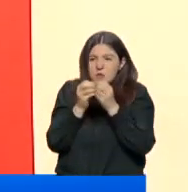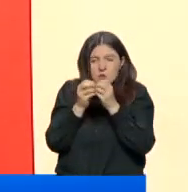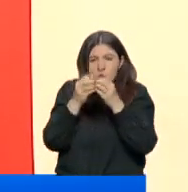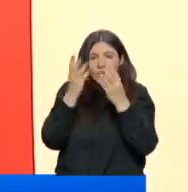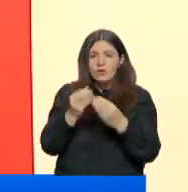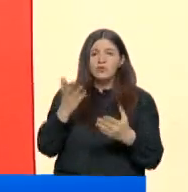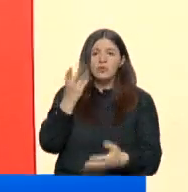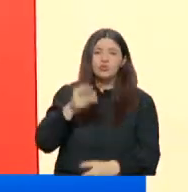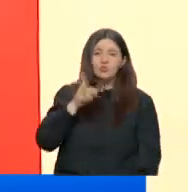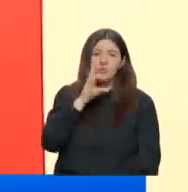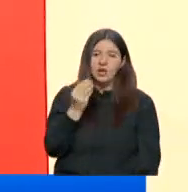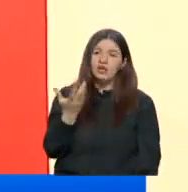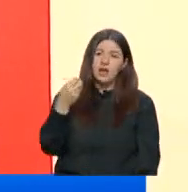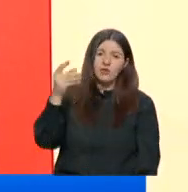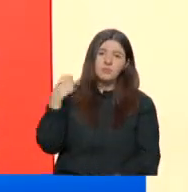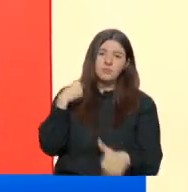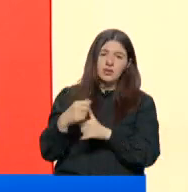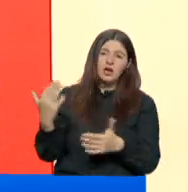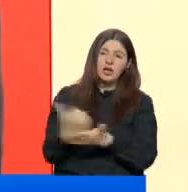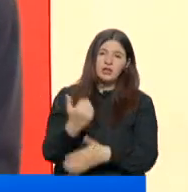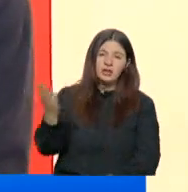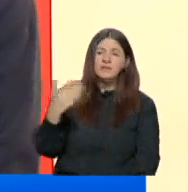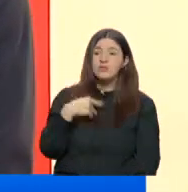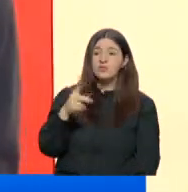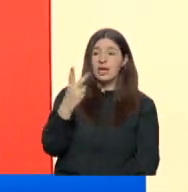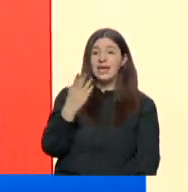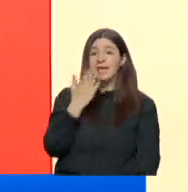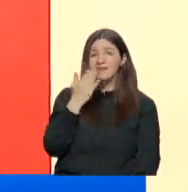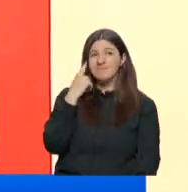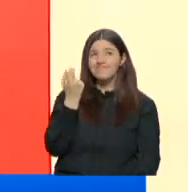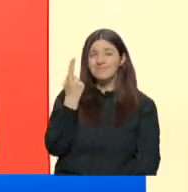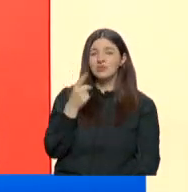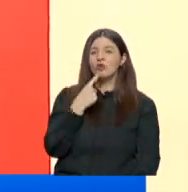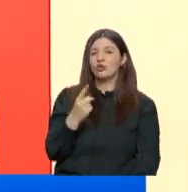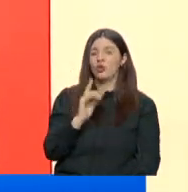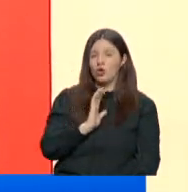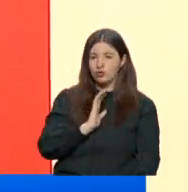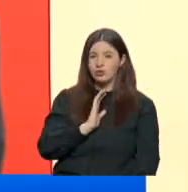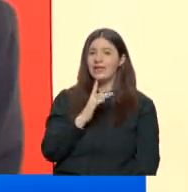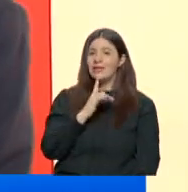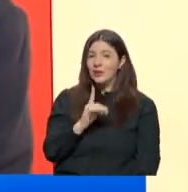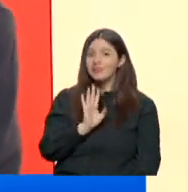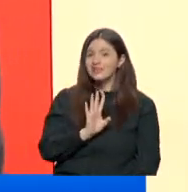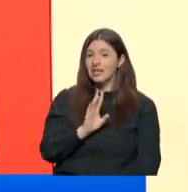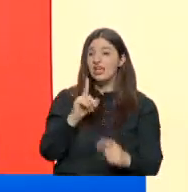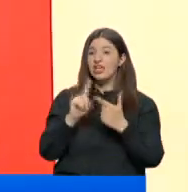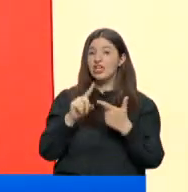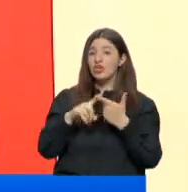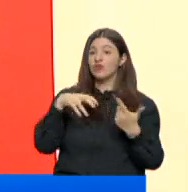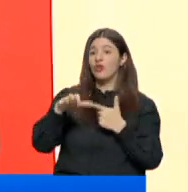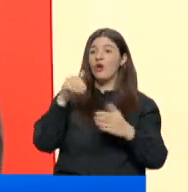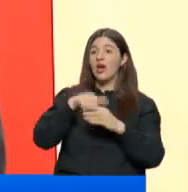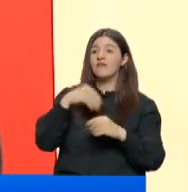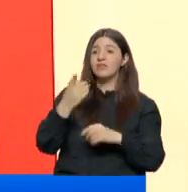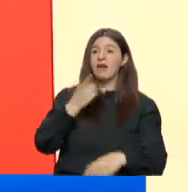tartıştılar. Ve ne oldu nihayetinde? Yine Tayyip Erdoğan kazançlı çıktı. Şimdi biz bu iki dersten yola çıkarak şunu söylüyoruz. Diyoruz ki ikinci turda oy